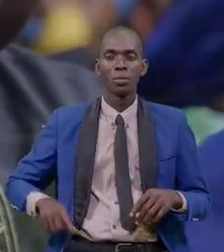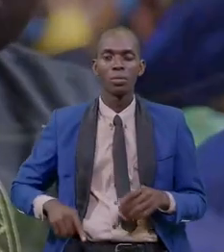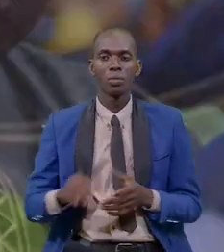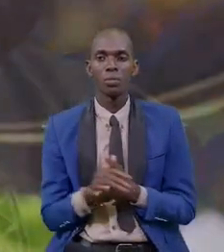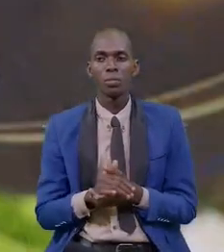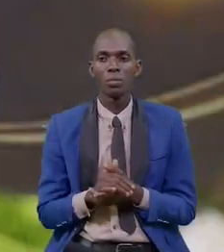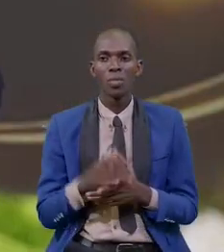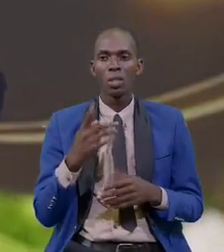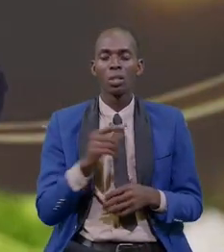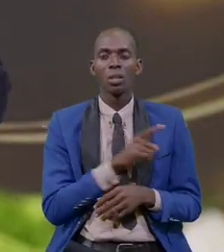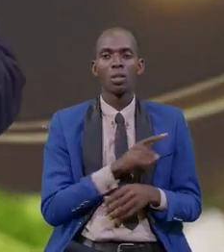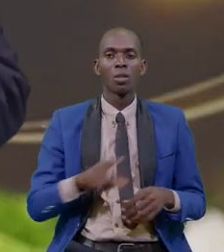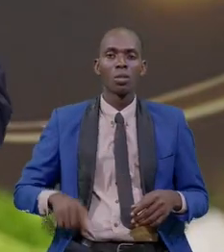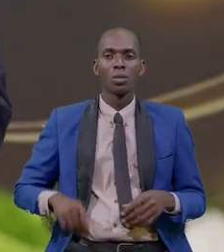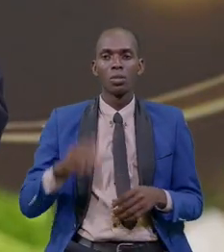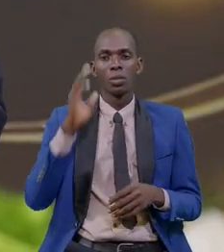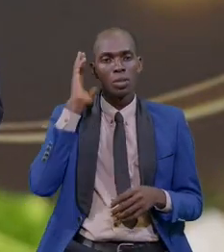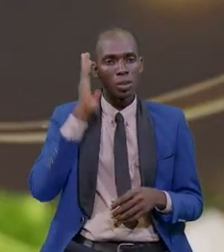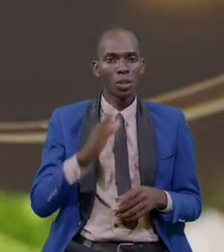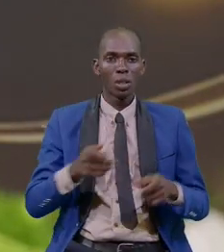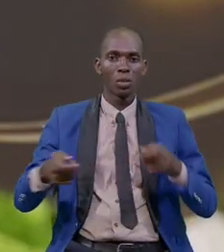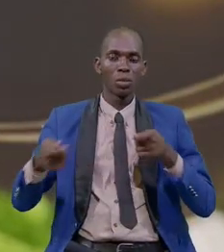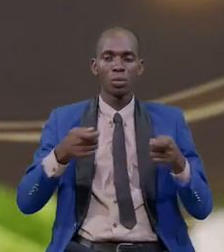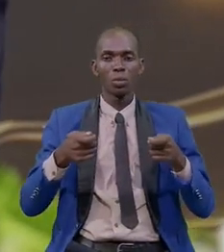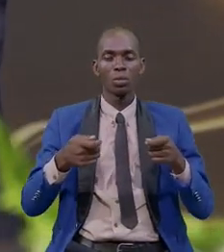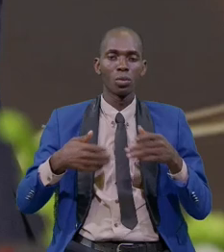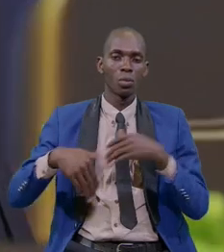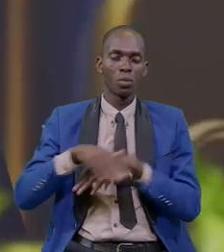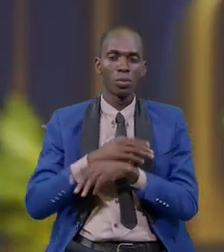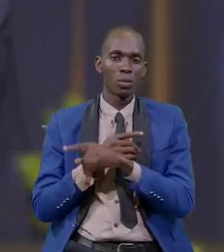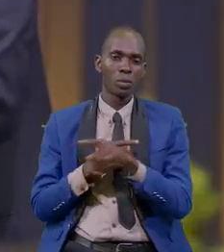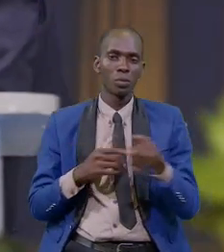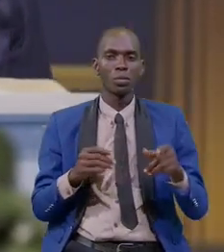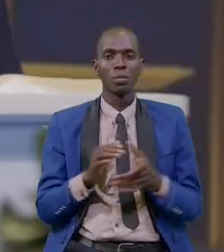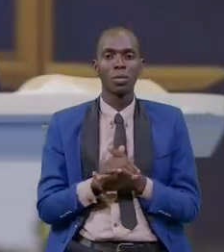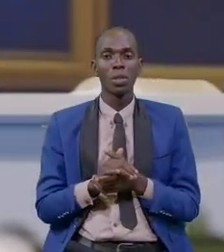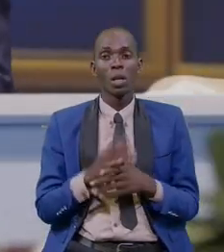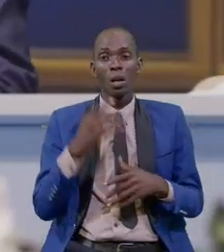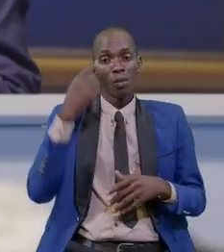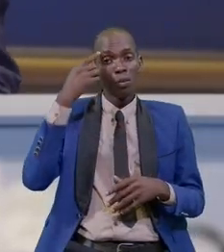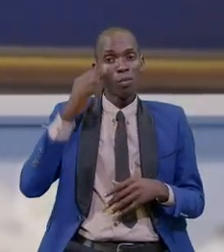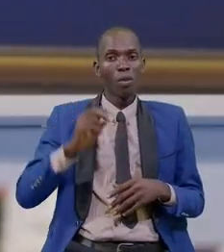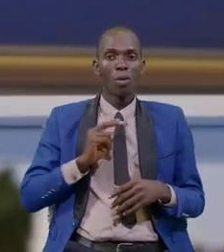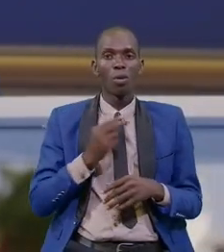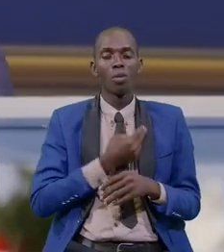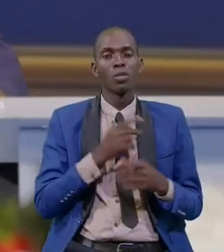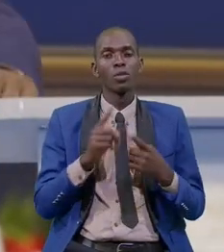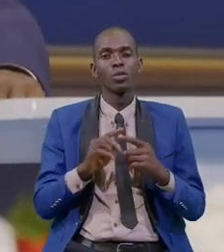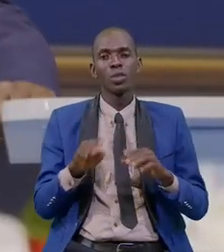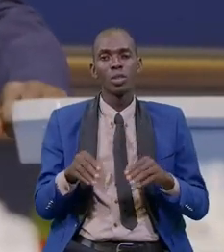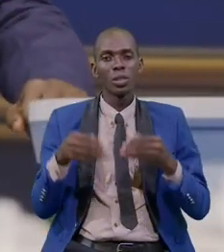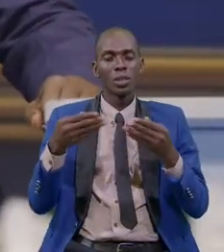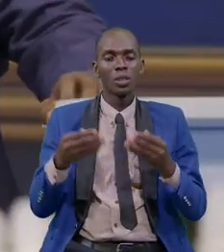dit, c'est l'Éternel qui dominera sur vous. Et pour nous qui donnons, devons donner